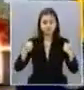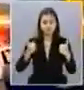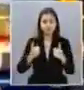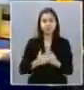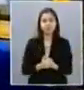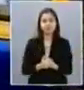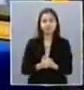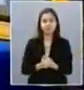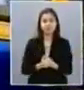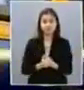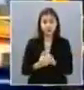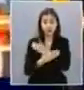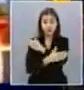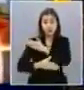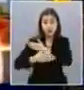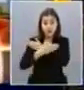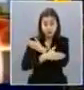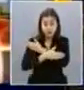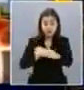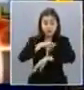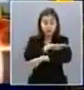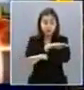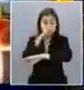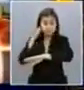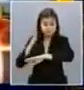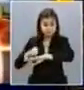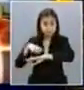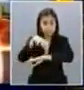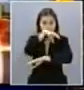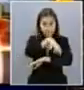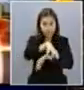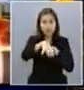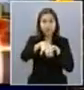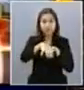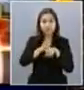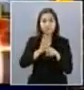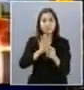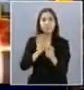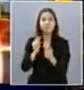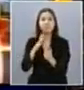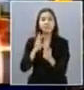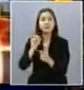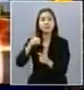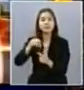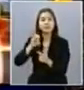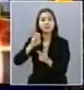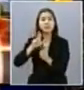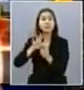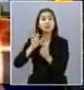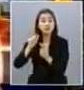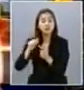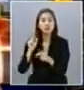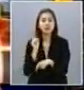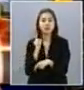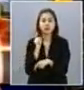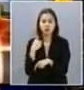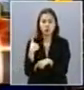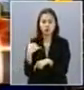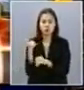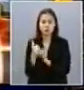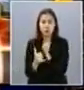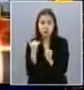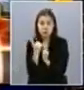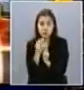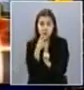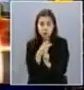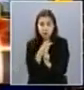สถานีรถไฟกรุงเทพหัวลำโพงแห่งนี้และสถานีรถไฟชุมทางบางซื่อเป็นพื้นที่เป้าหมายระยะเร่งด่วนในการแก้ไขปัญหาค